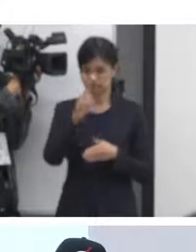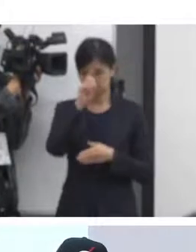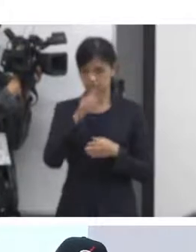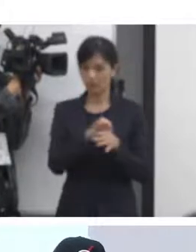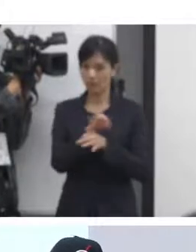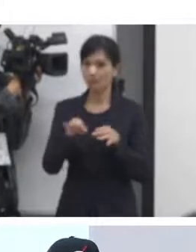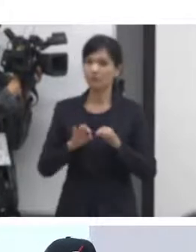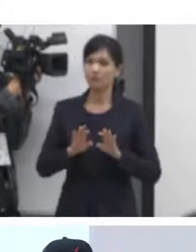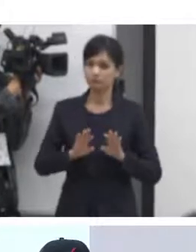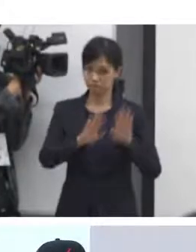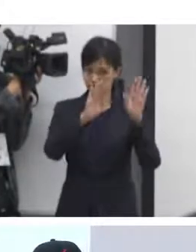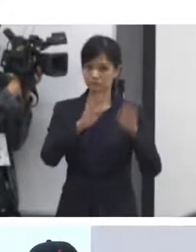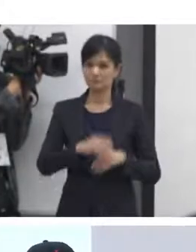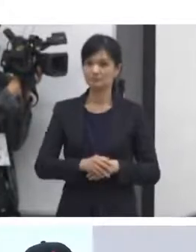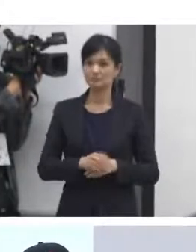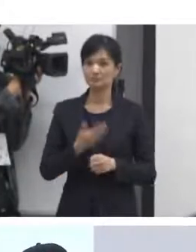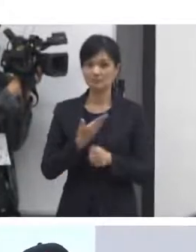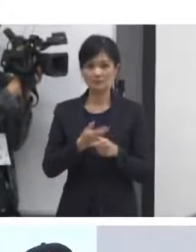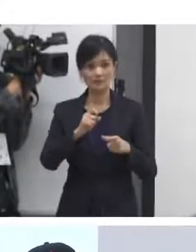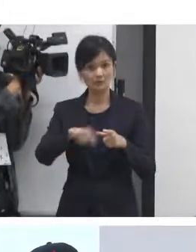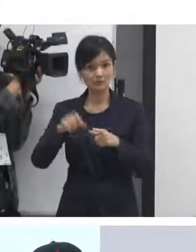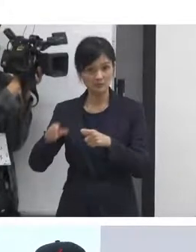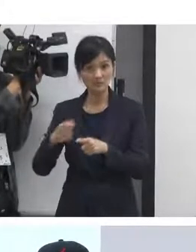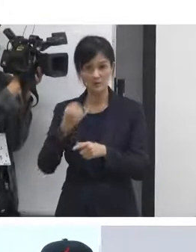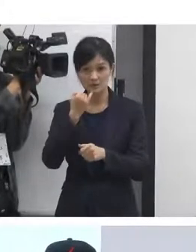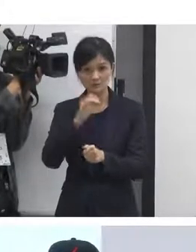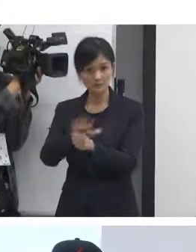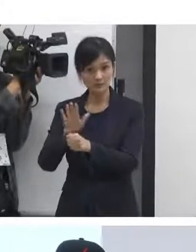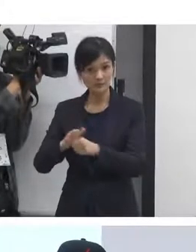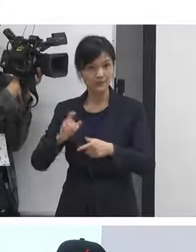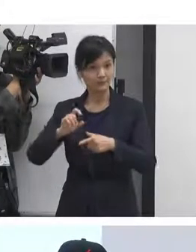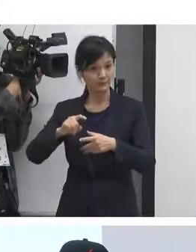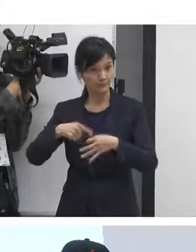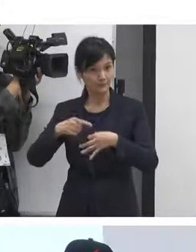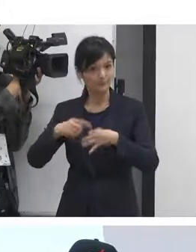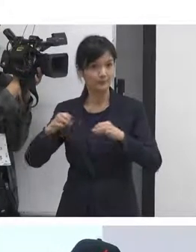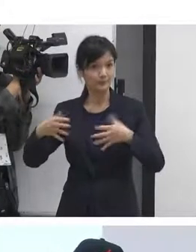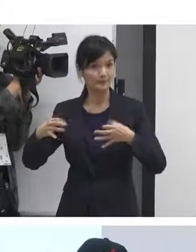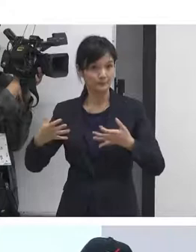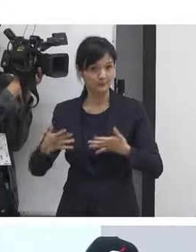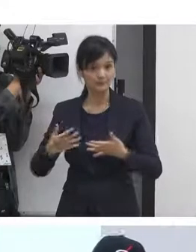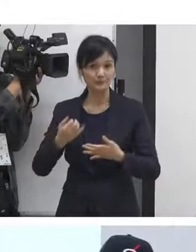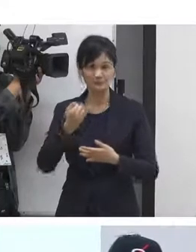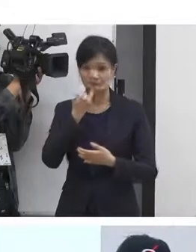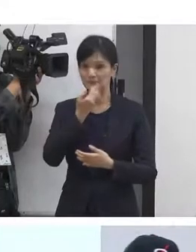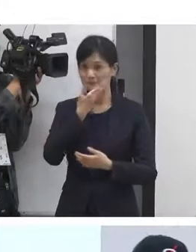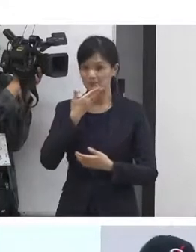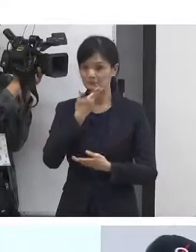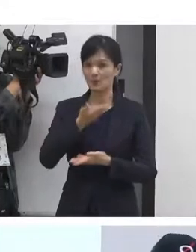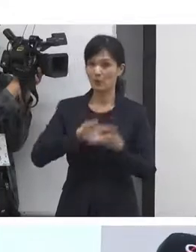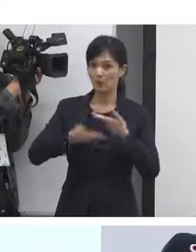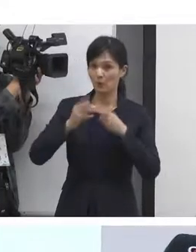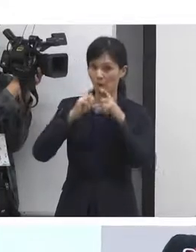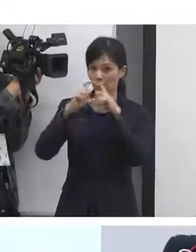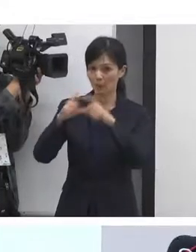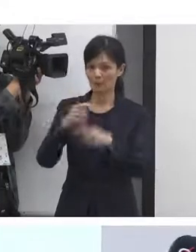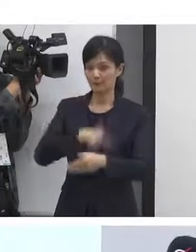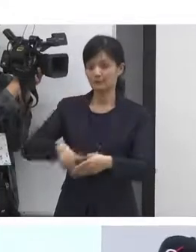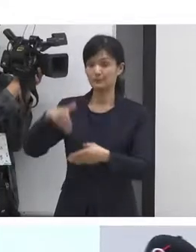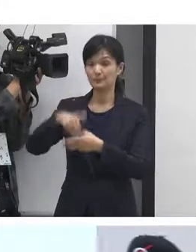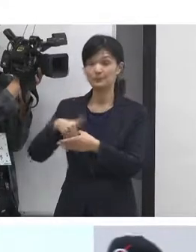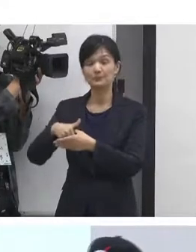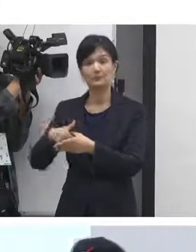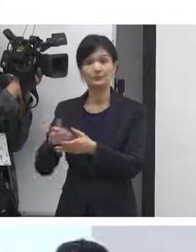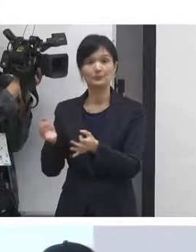一定要让很多的公司赚到钱，某些程度上它产生的利益才有机会回馈到我可能参与选举的过程，